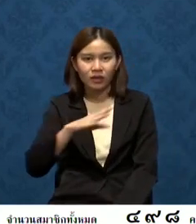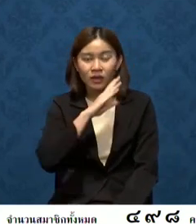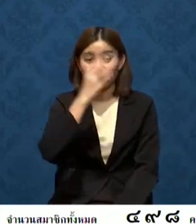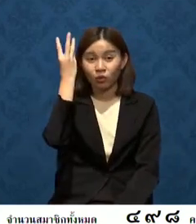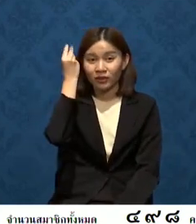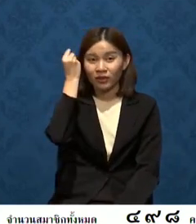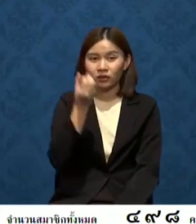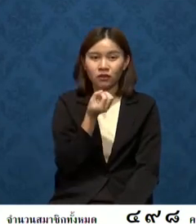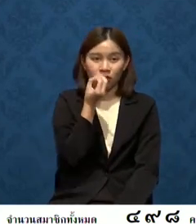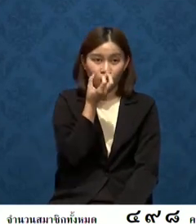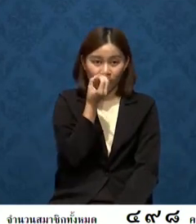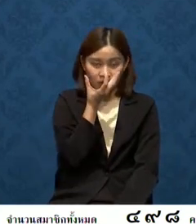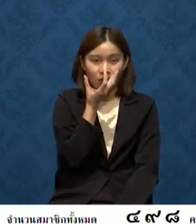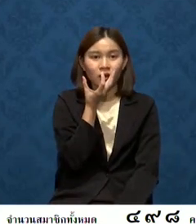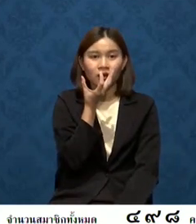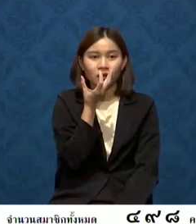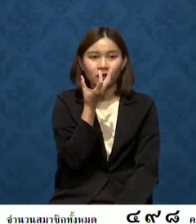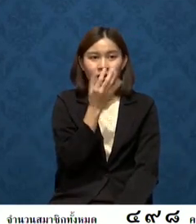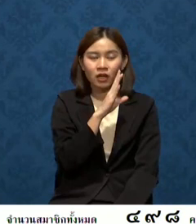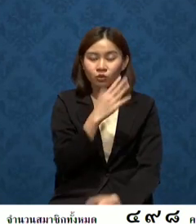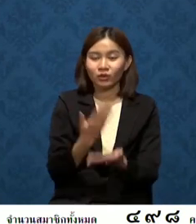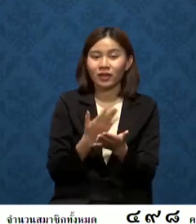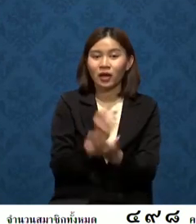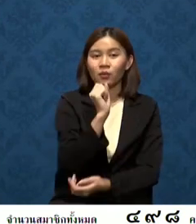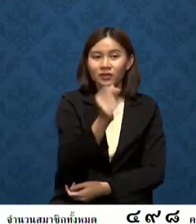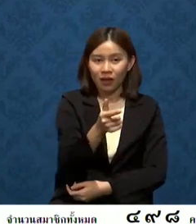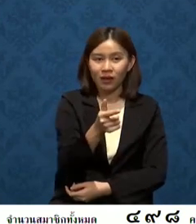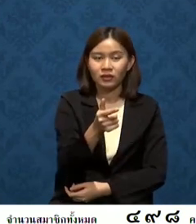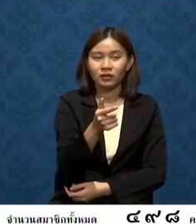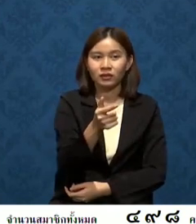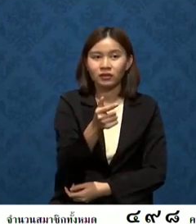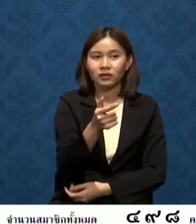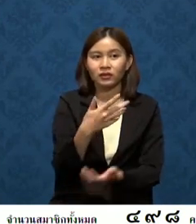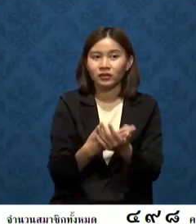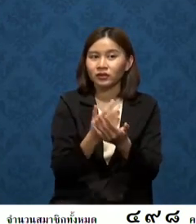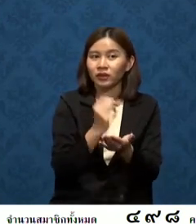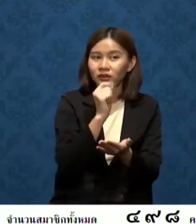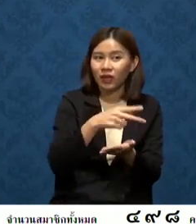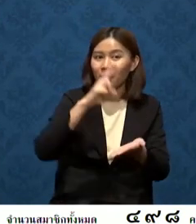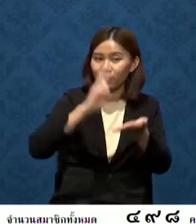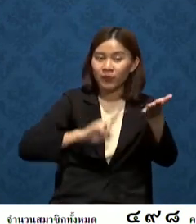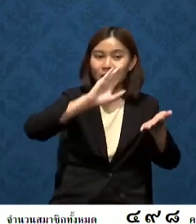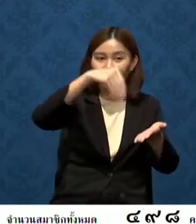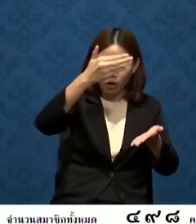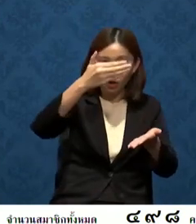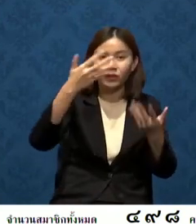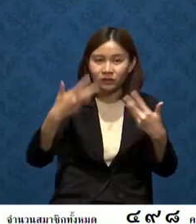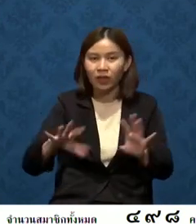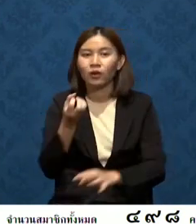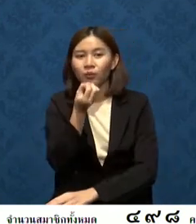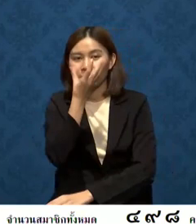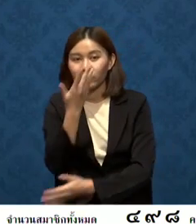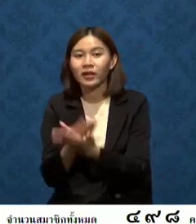ดอกเบี้ยเวลาไปจ่ายคืนเนี่ยเราไปจ่ายคืนต้องไปจ่ายเบี้ยปรับก่อนแล้วไปจ่ายดอก